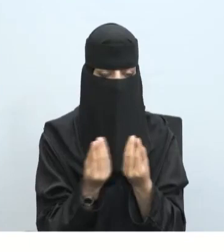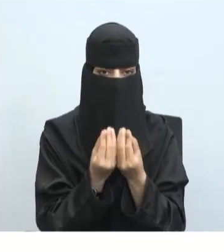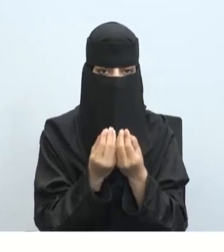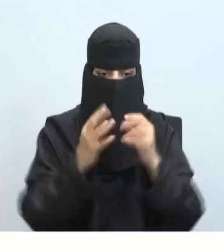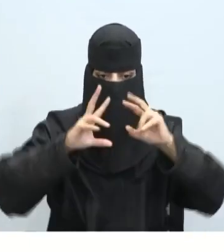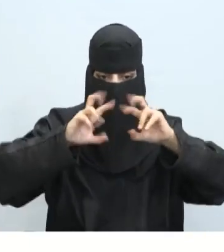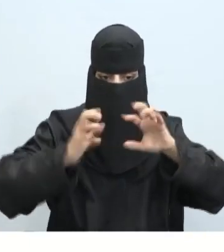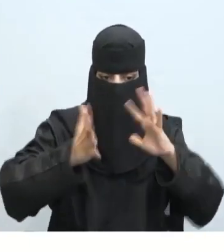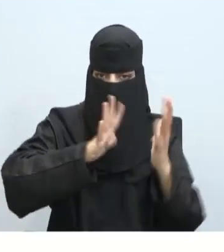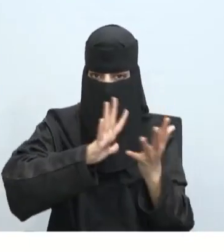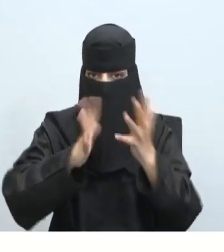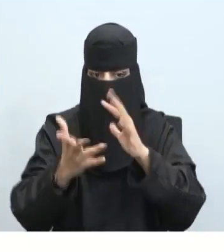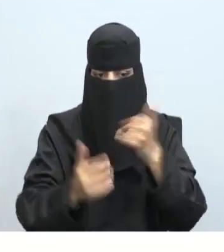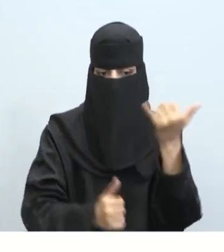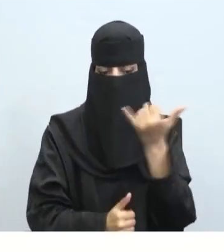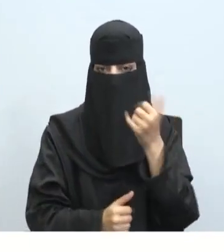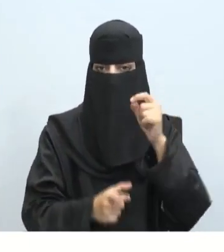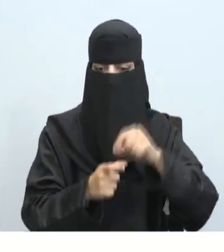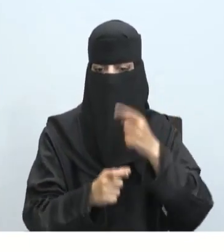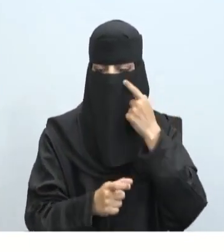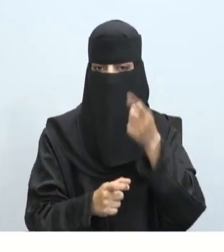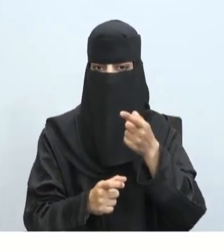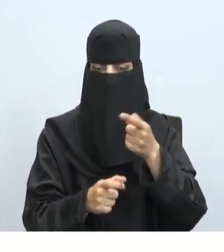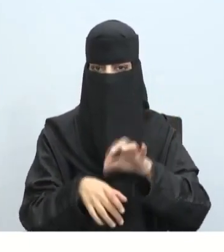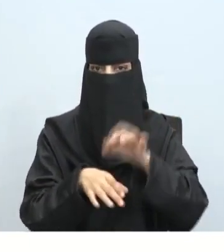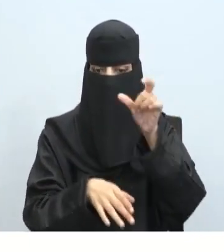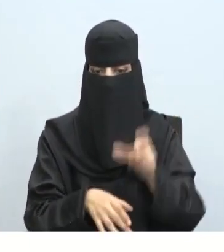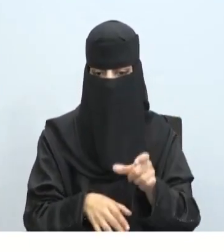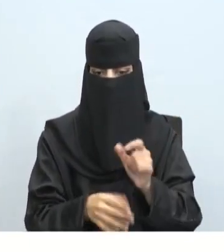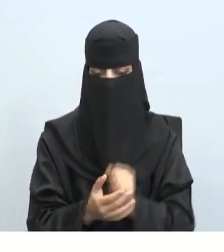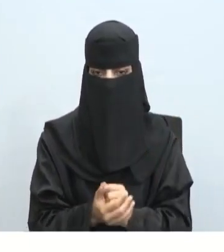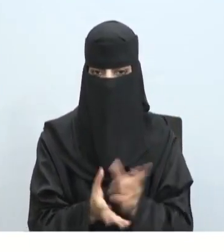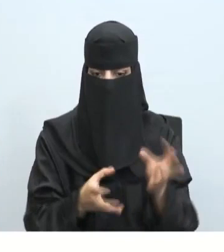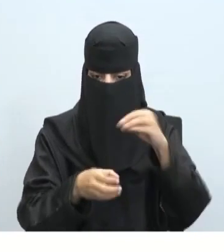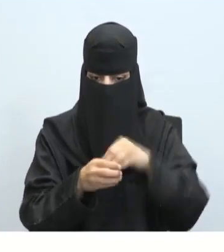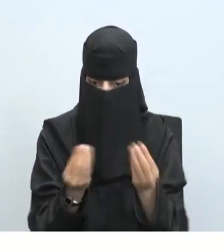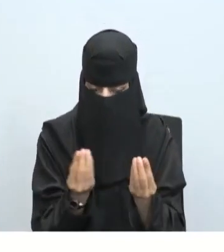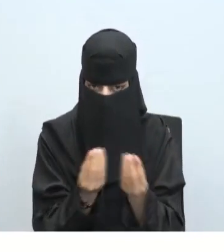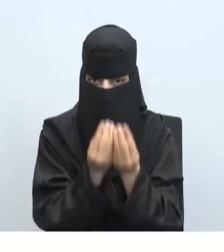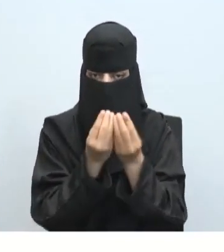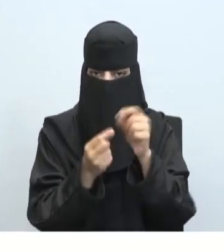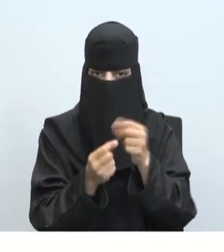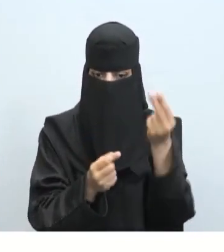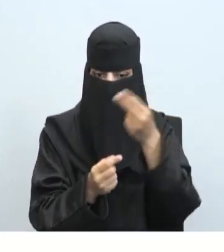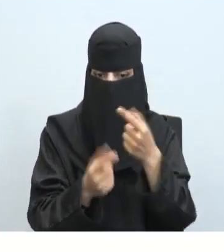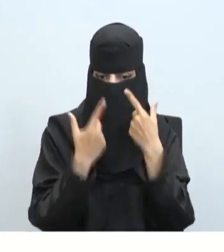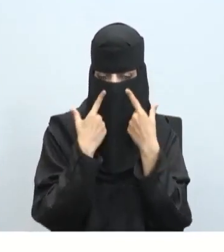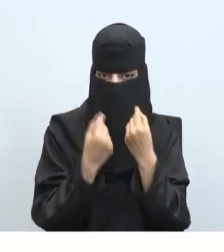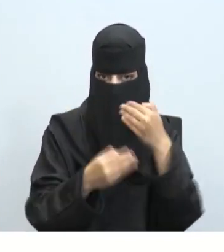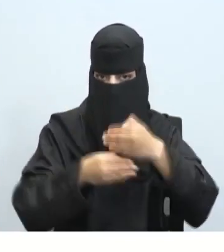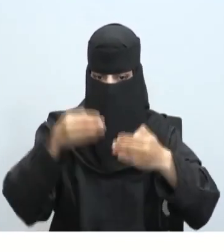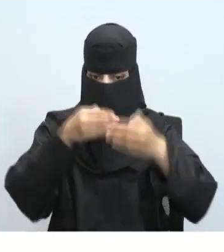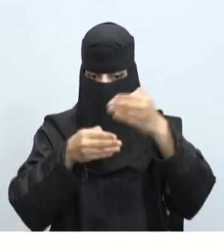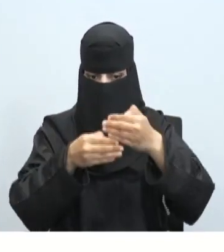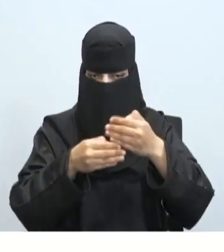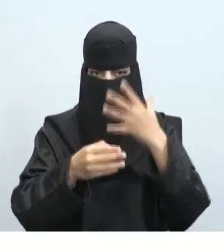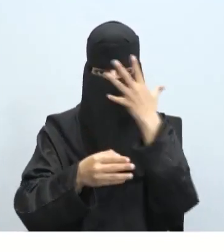بوصفه قيمه مهمه في حياه الانسان حيث جمعت بين فن البناء